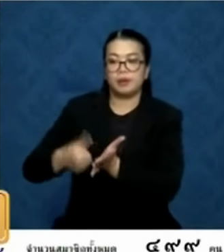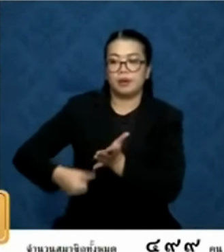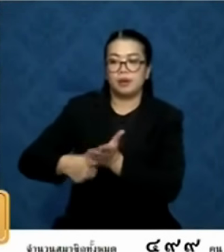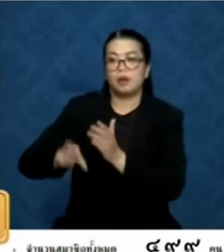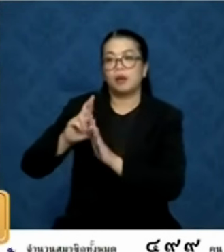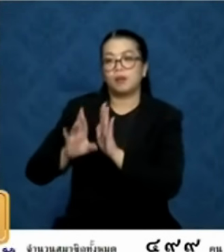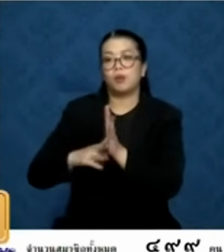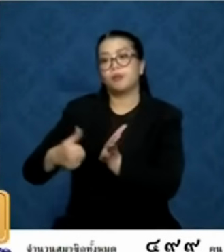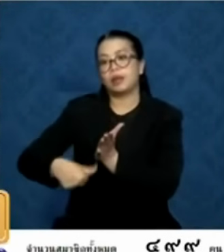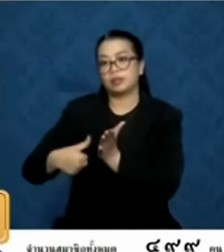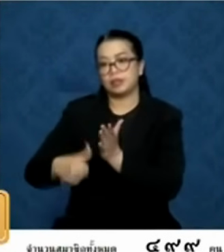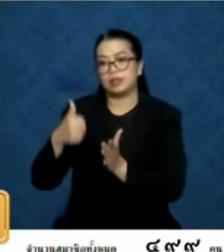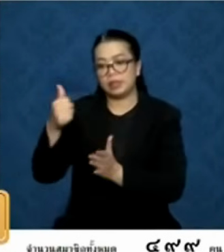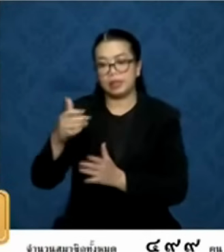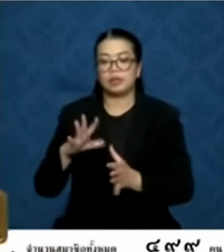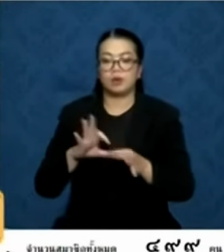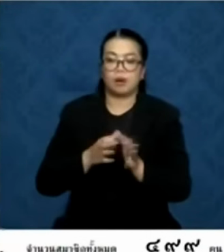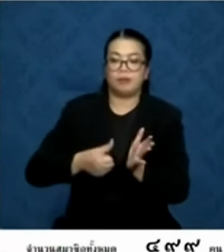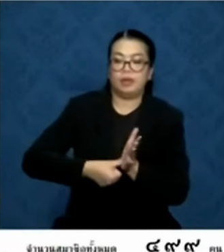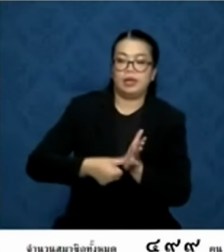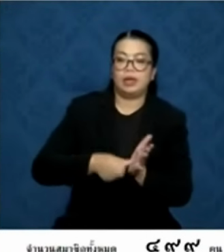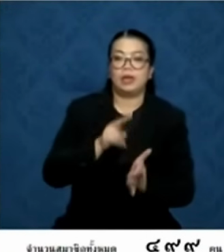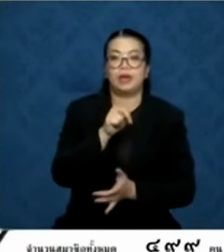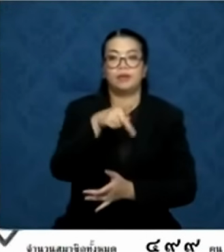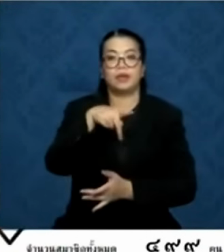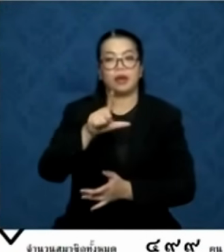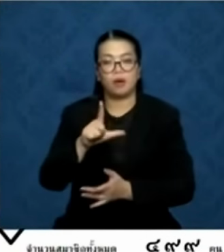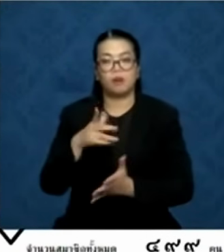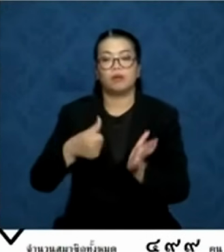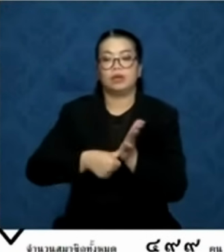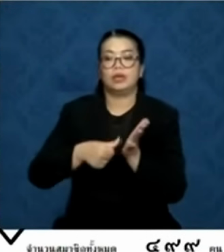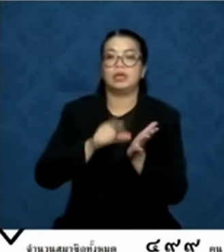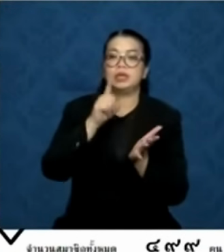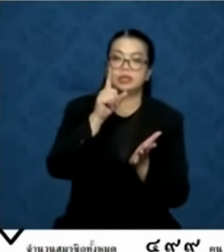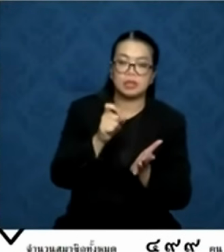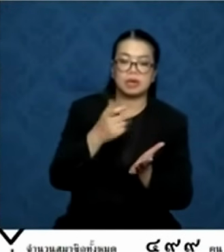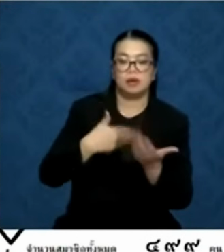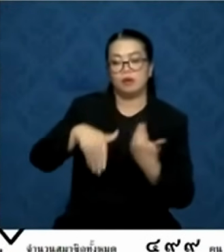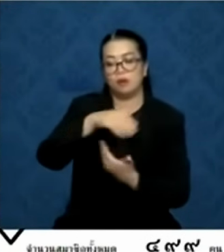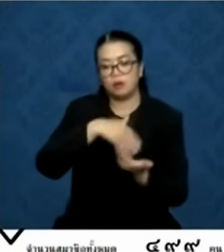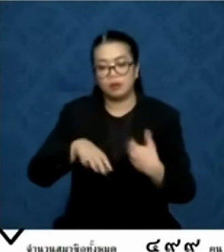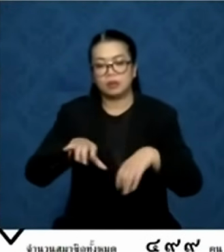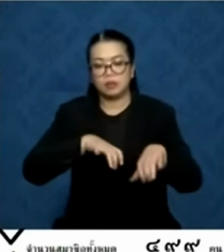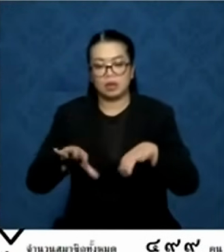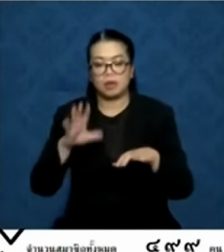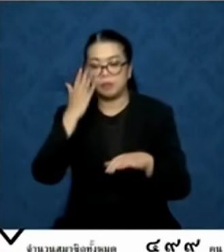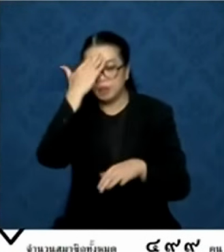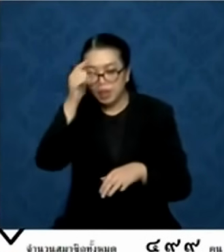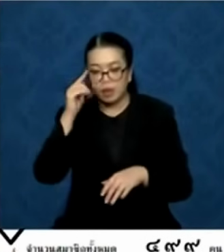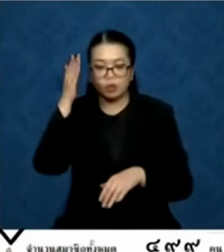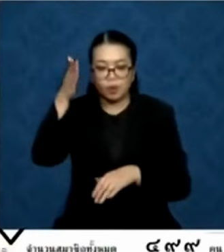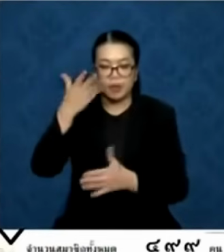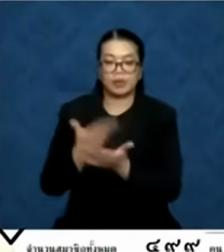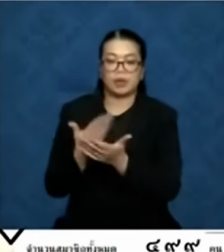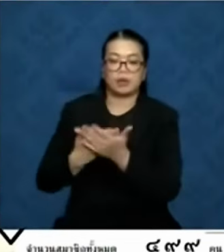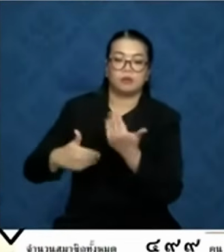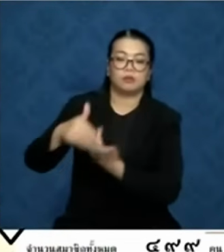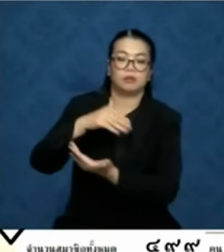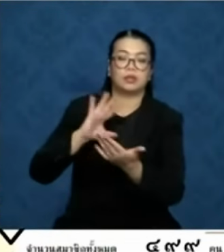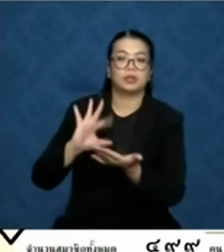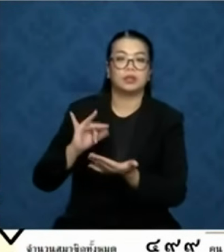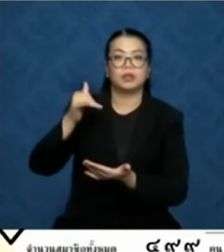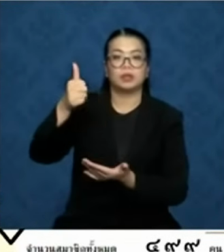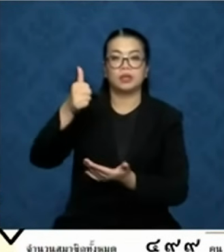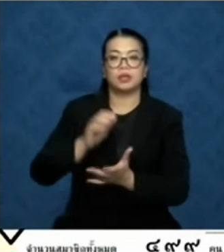การหนี้สาธารณะให้เกิดความยั่งยืนทางการคลังในระยะยาวมี